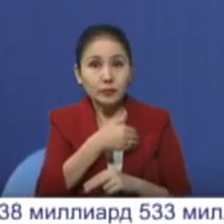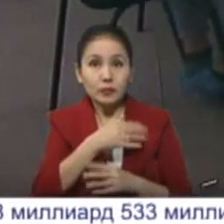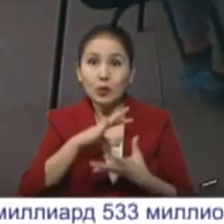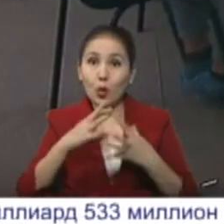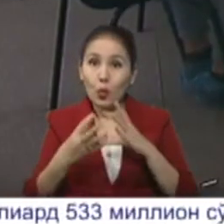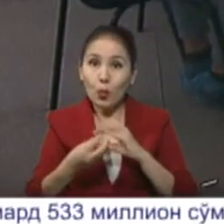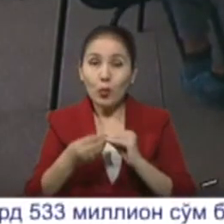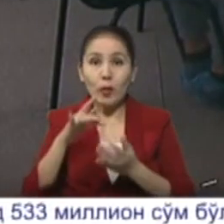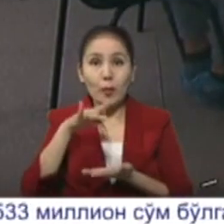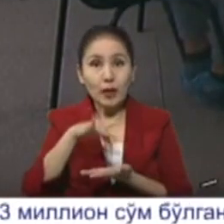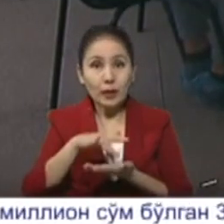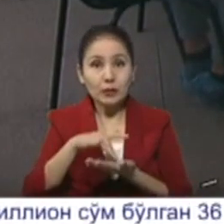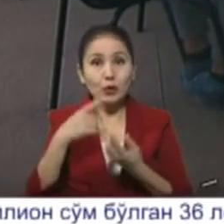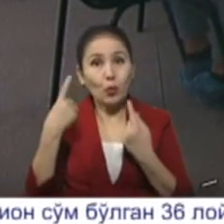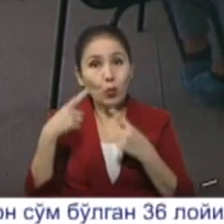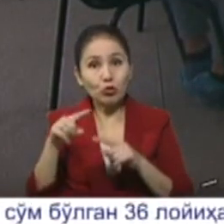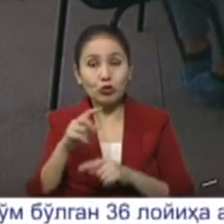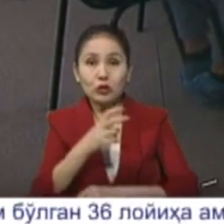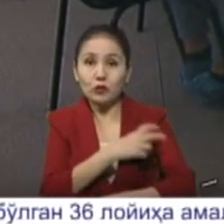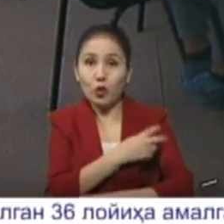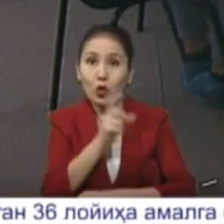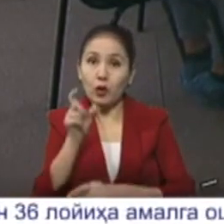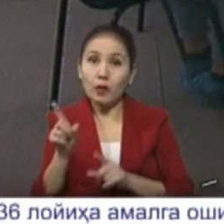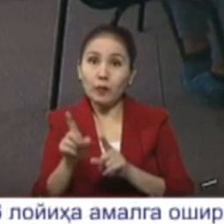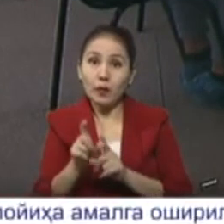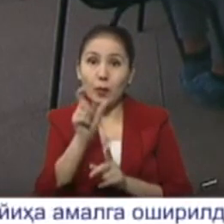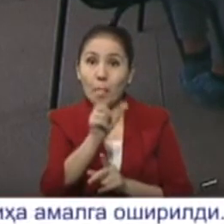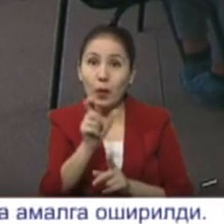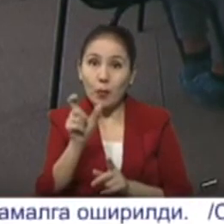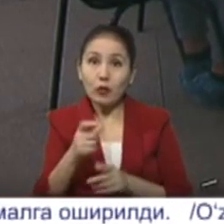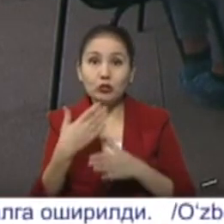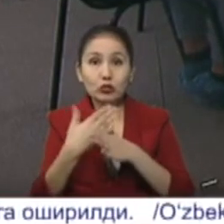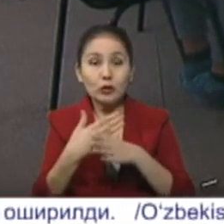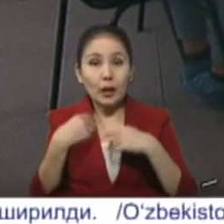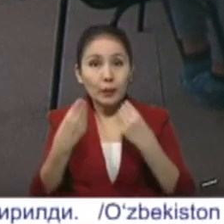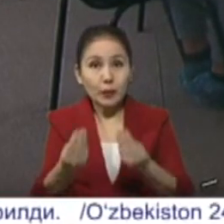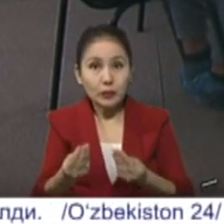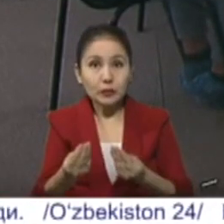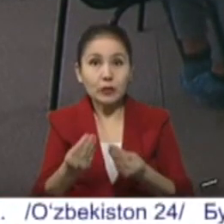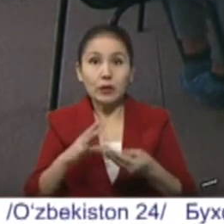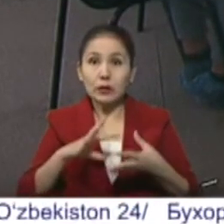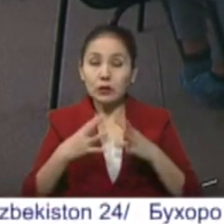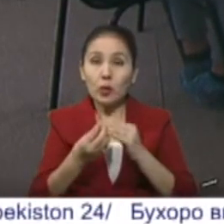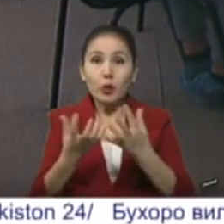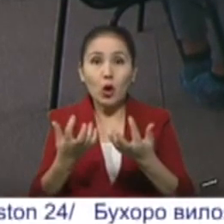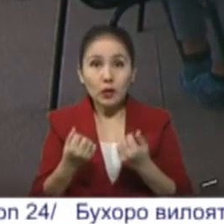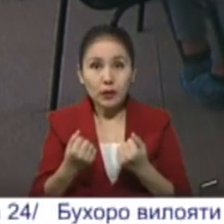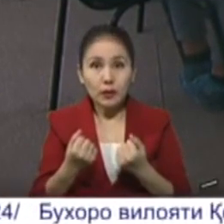umuman markazdagi yoki boshqa shifokorlarni ham bemorlarga yordamini ko'proq tegishini hisobga olgan